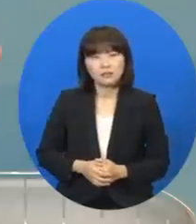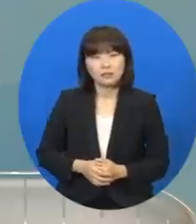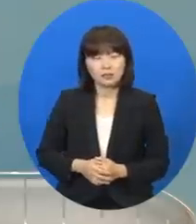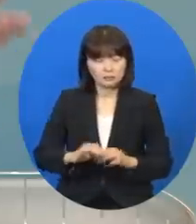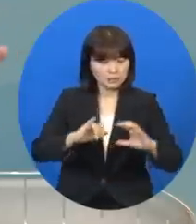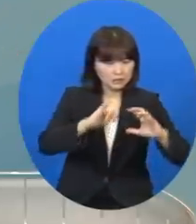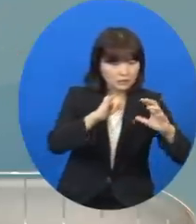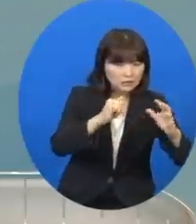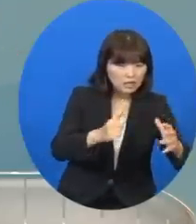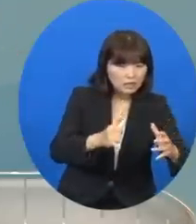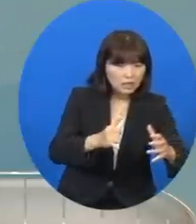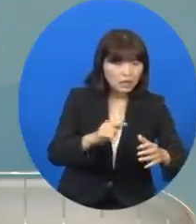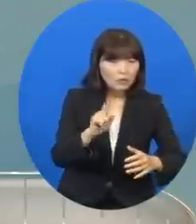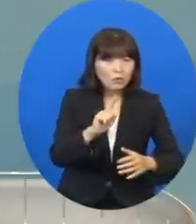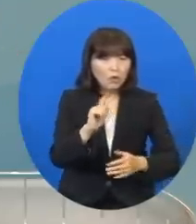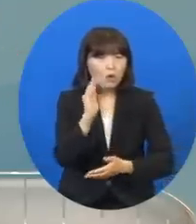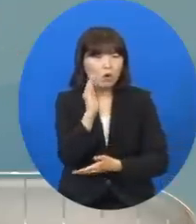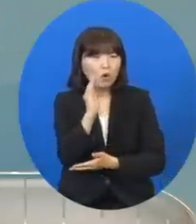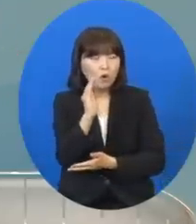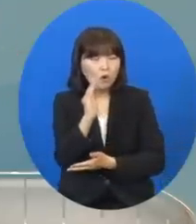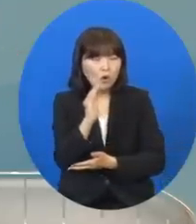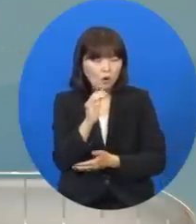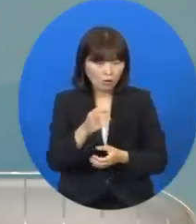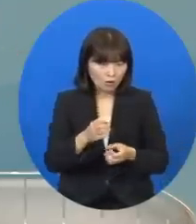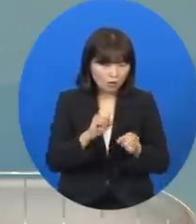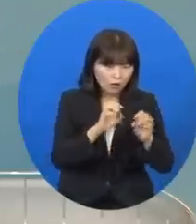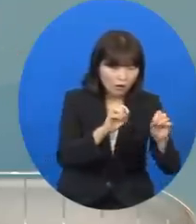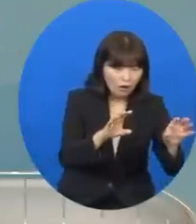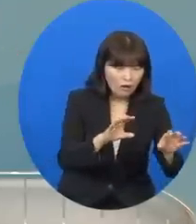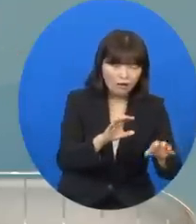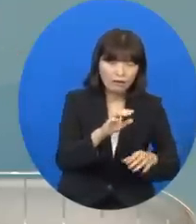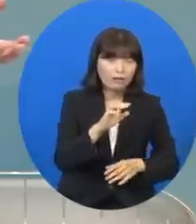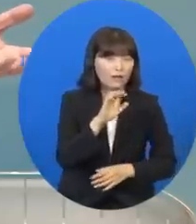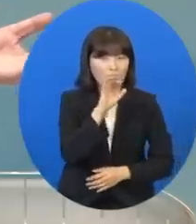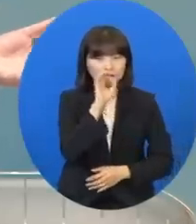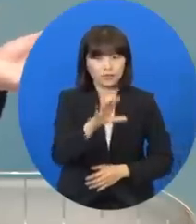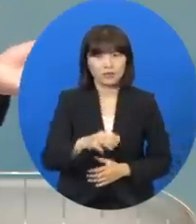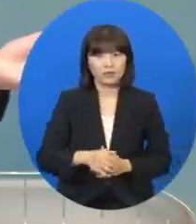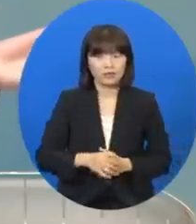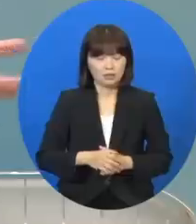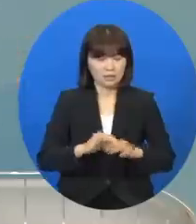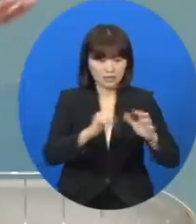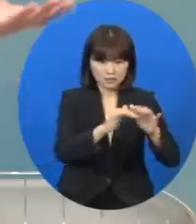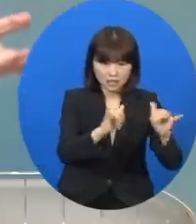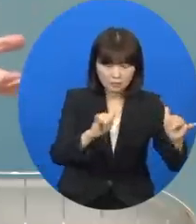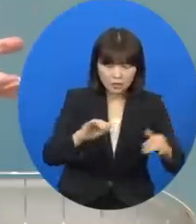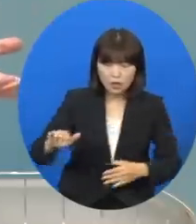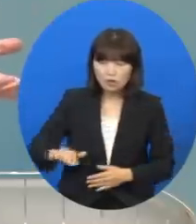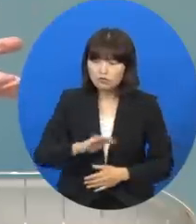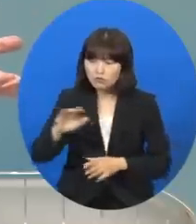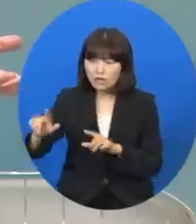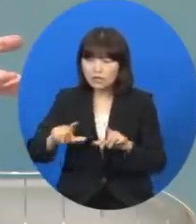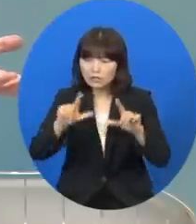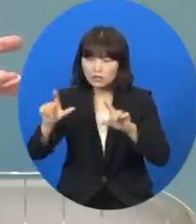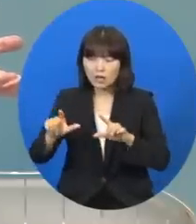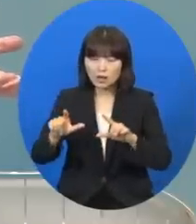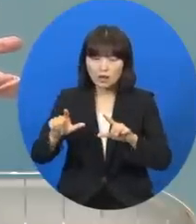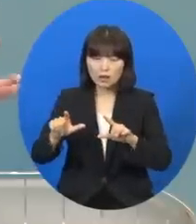세상에 아무런 메시지를 던질 수가 없어요. 세상 사람들에게 우리의 삶이 충격이 안 되는